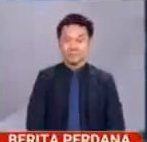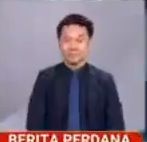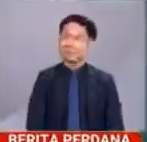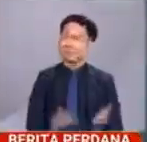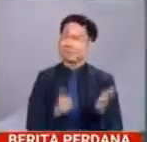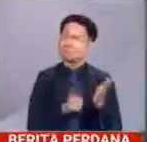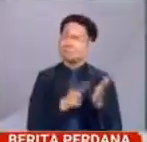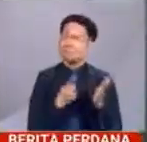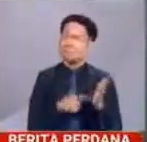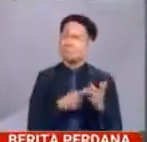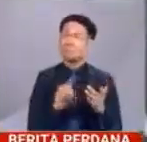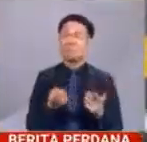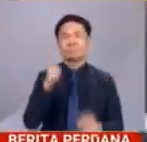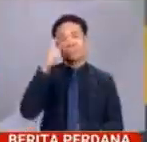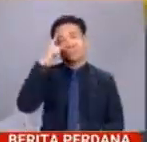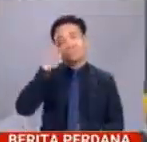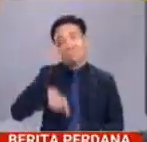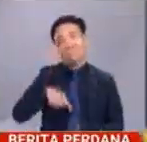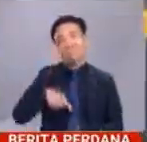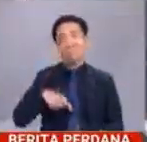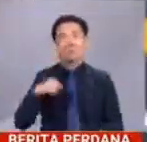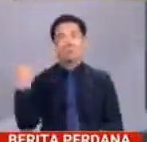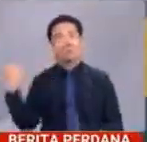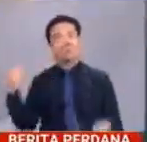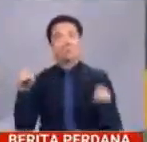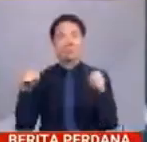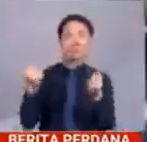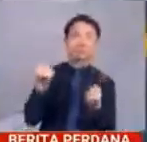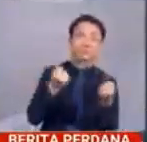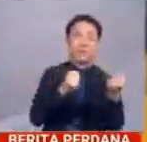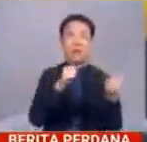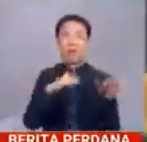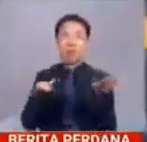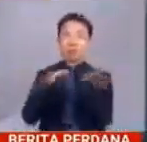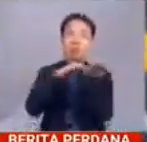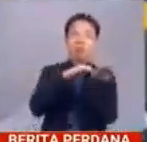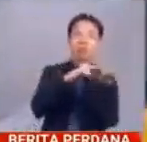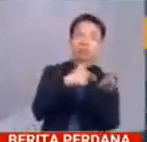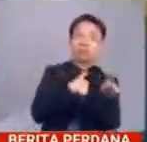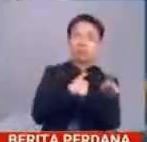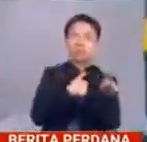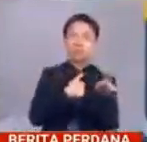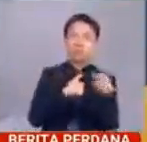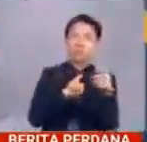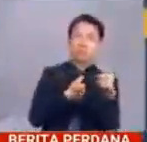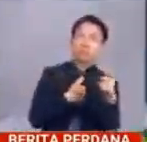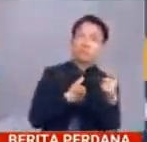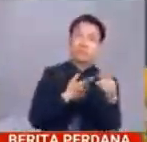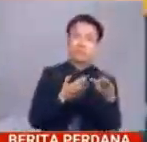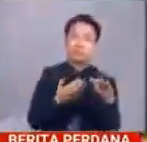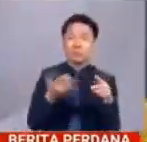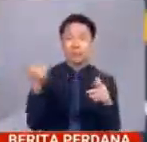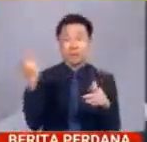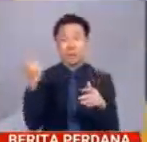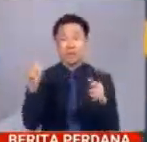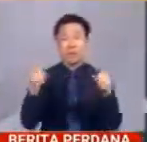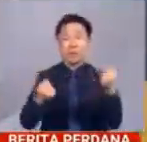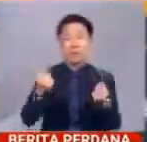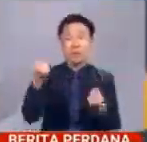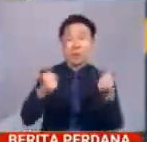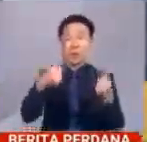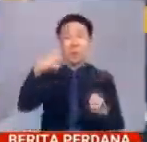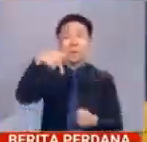Kadangkala akibat kecuaian orang lain, kita menjadi mangsa. Video dikongsi di Facebook Kereta memaparkan sebuah kereta